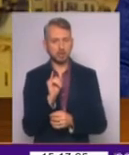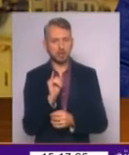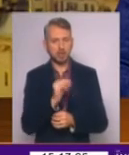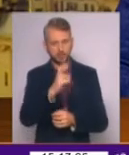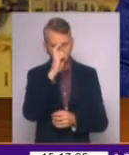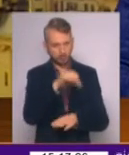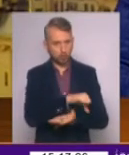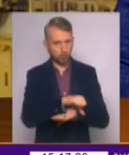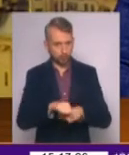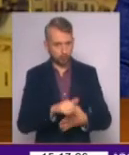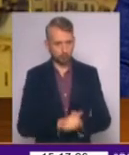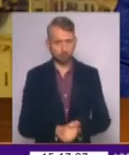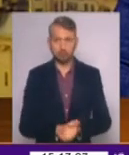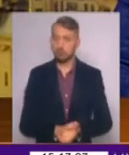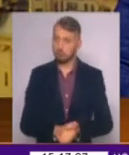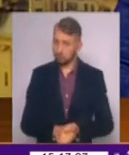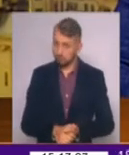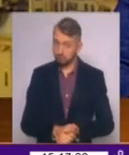державного кордону.